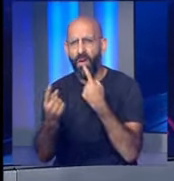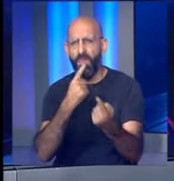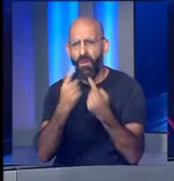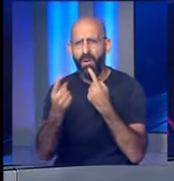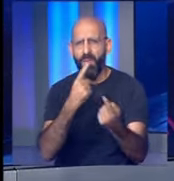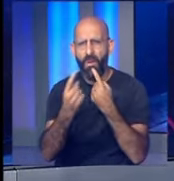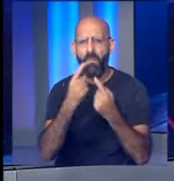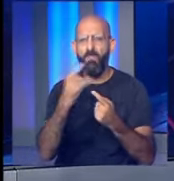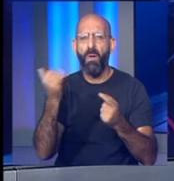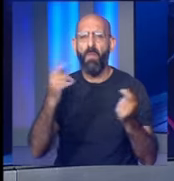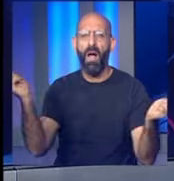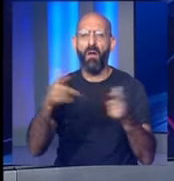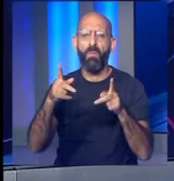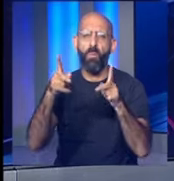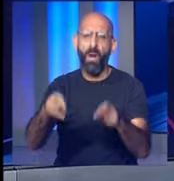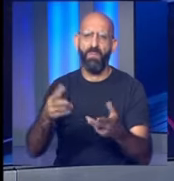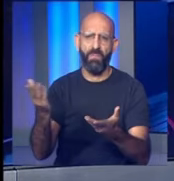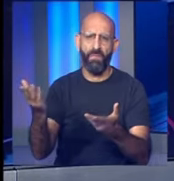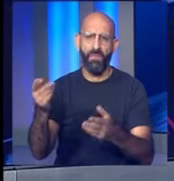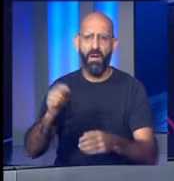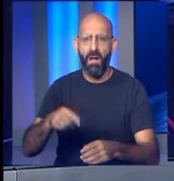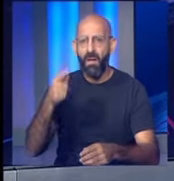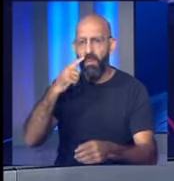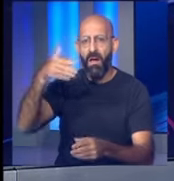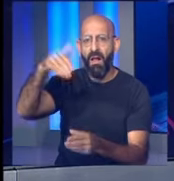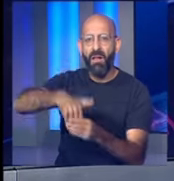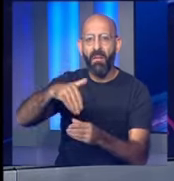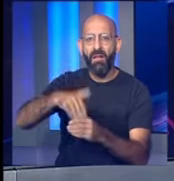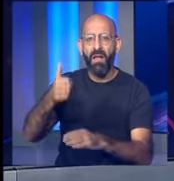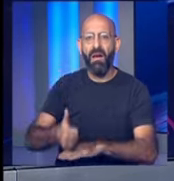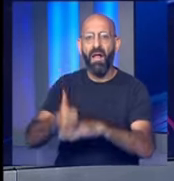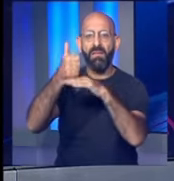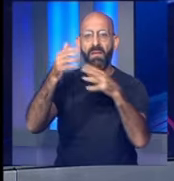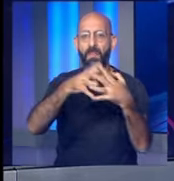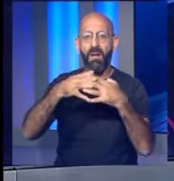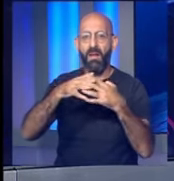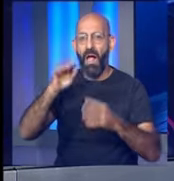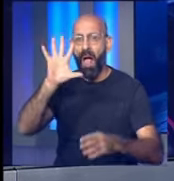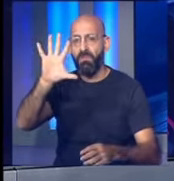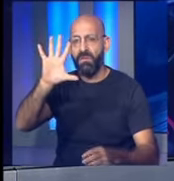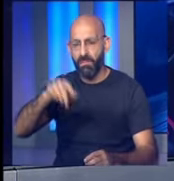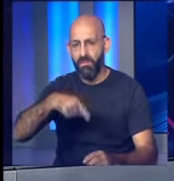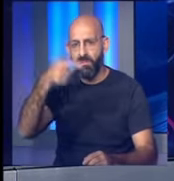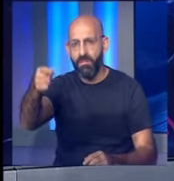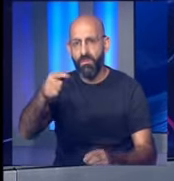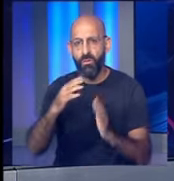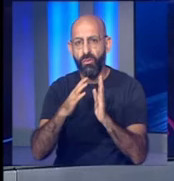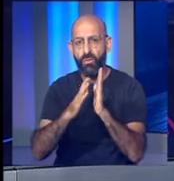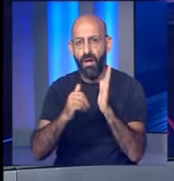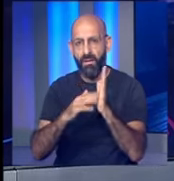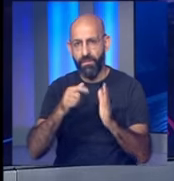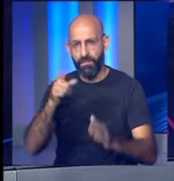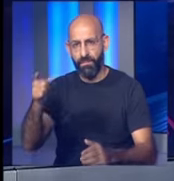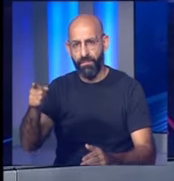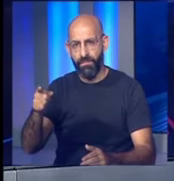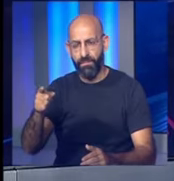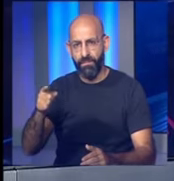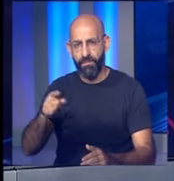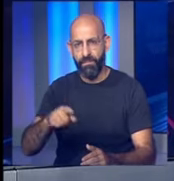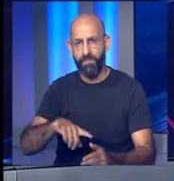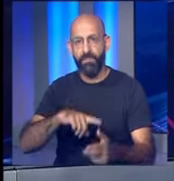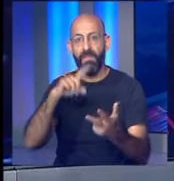عكسي متوازي بين المسار الدبلوماسي لوقف الحرب في المنطقة ومآل الانتخابات الرئاسية الأمريكية في الخامس